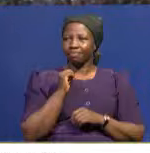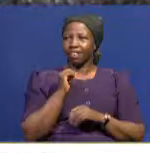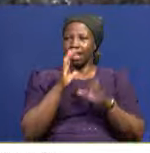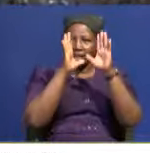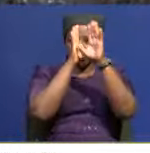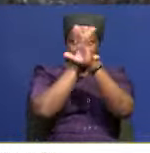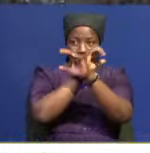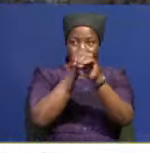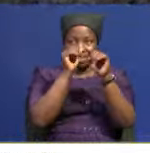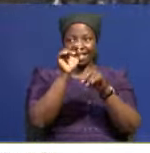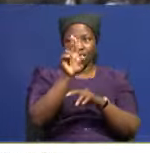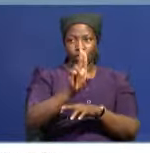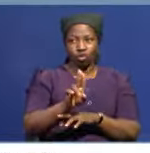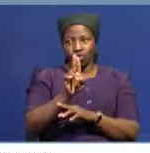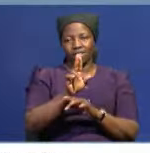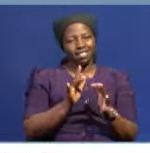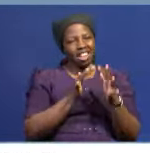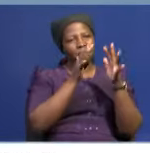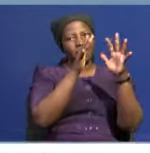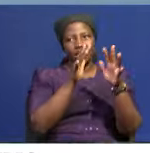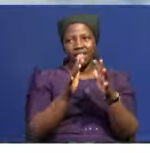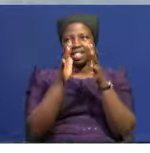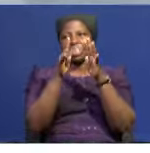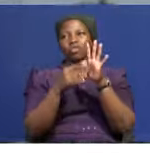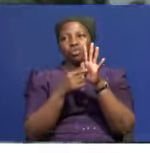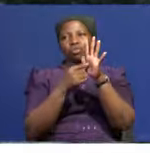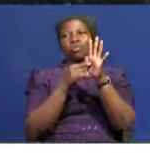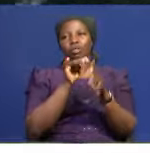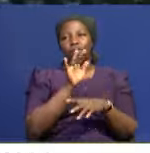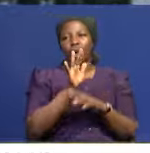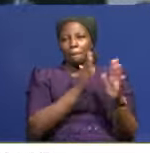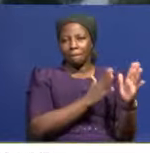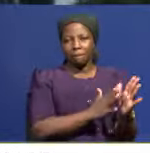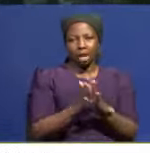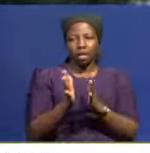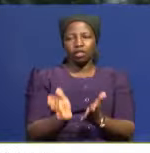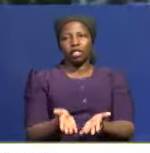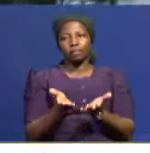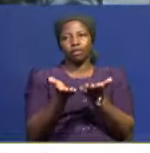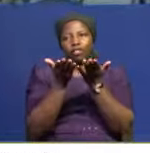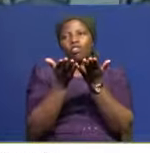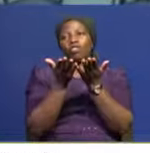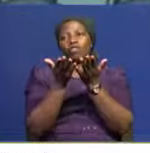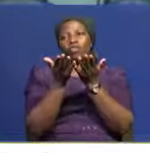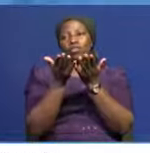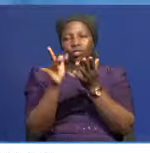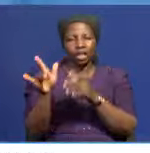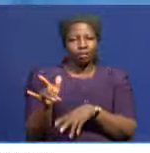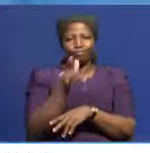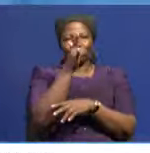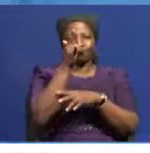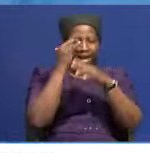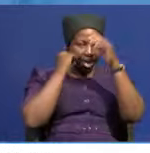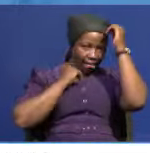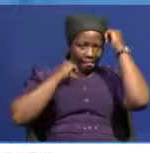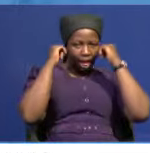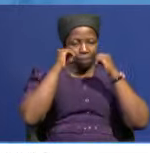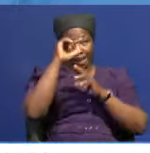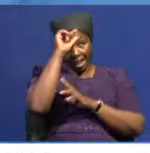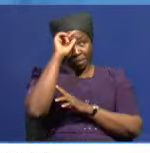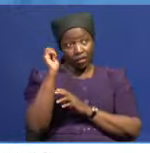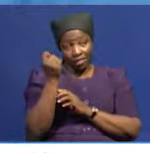Rais alitumia sherehe hizo kubainisha mipango yake kukiimarisha kikosi cha wanahewa. The government of Kenya is committed to continuing